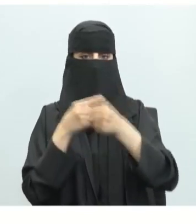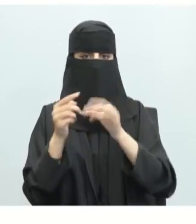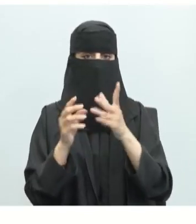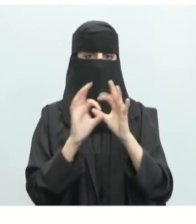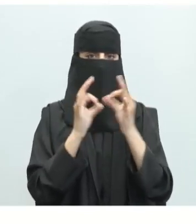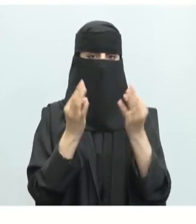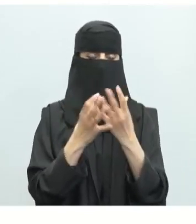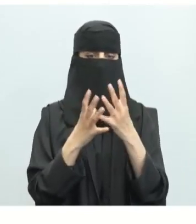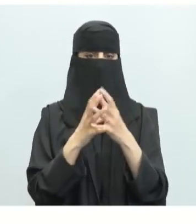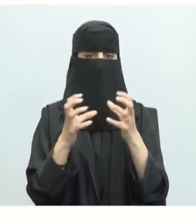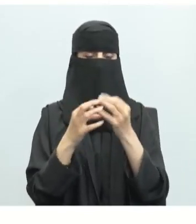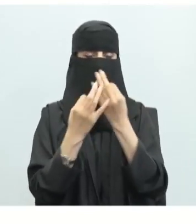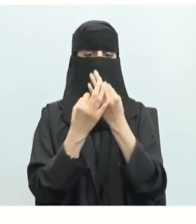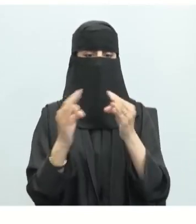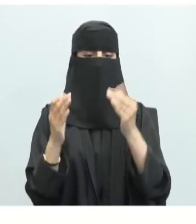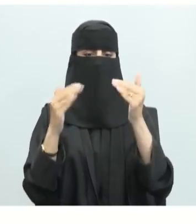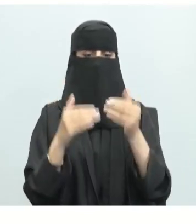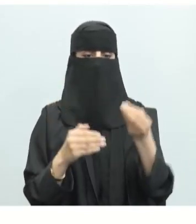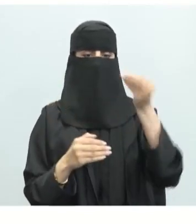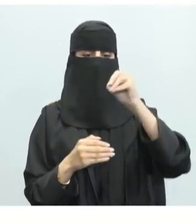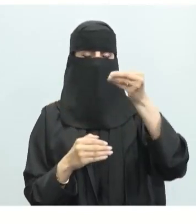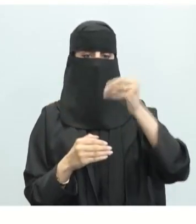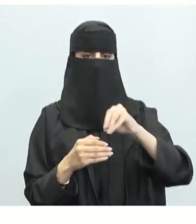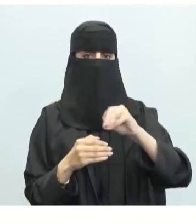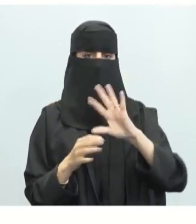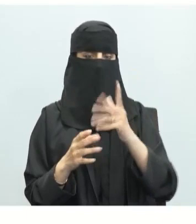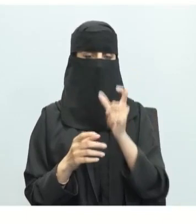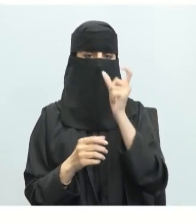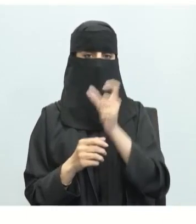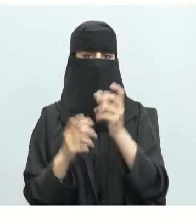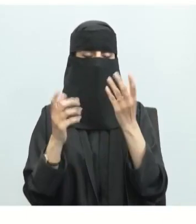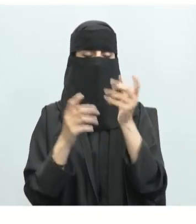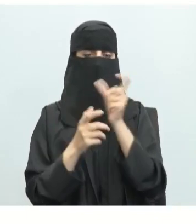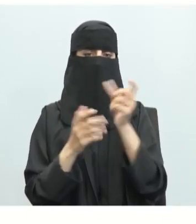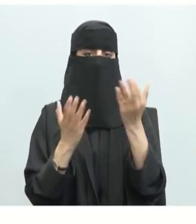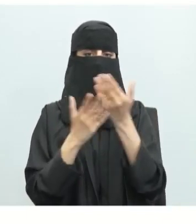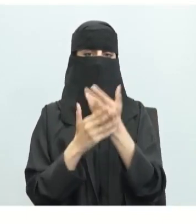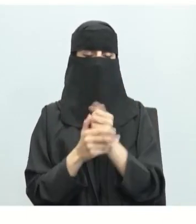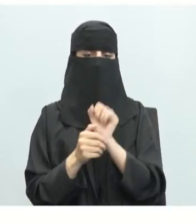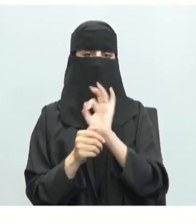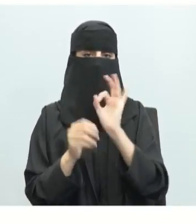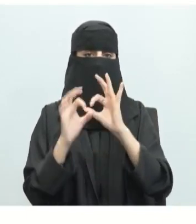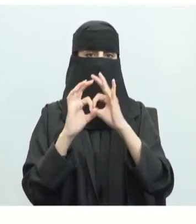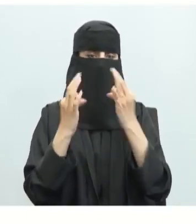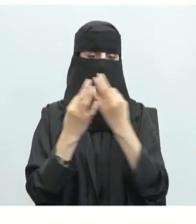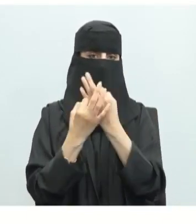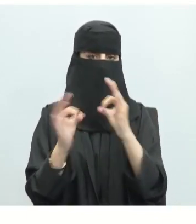نبدأ، أضع في الفراغ مما يأتي الكلمة المناسبة، كلها أم